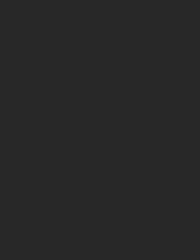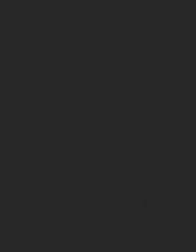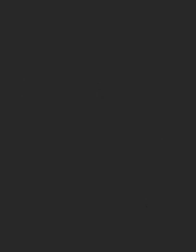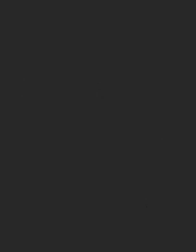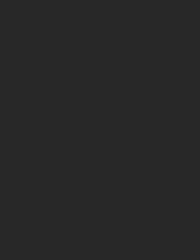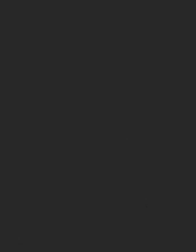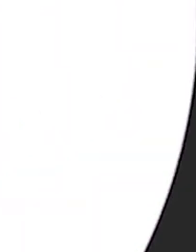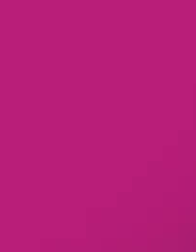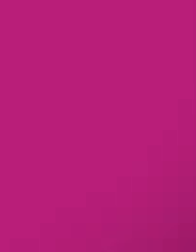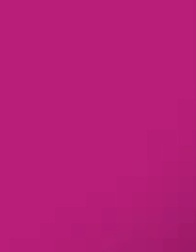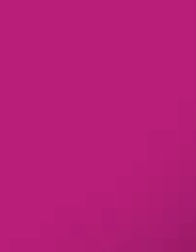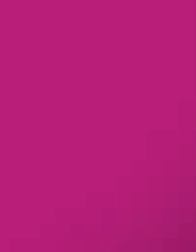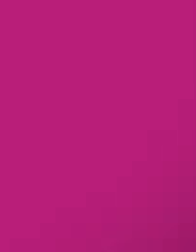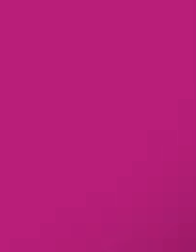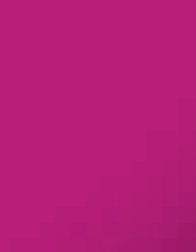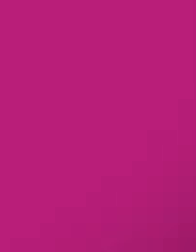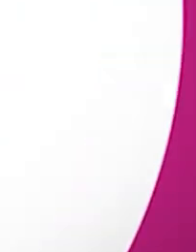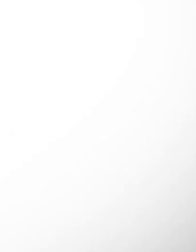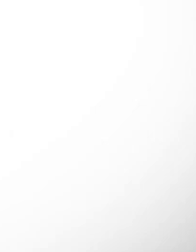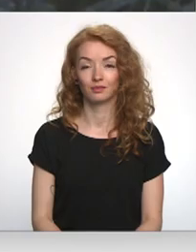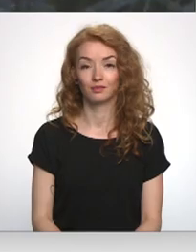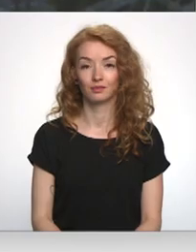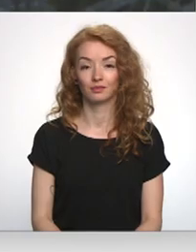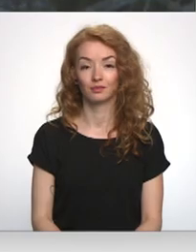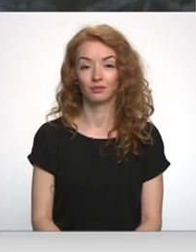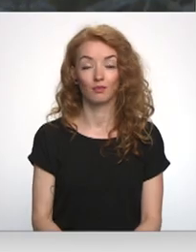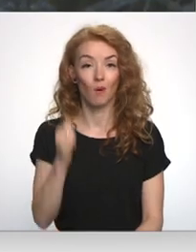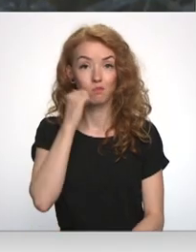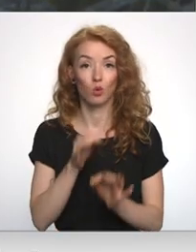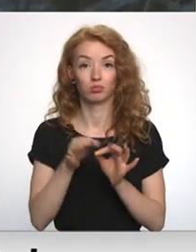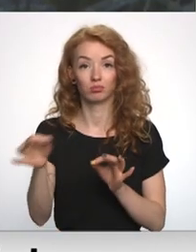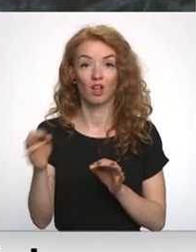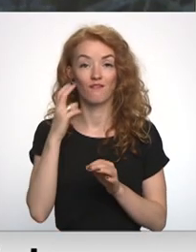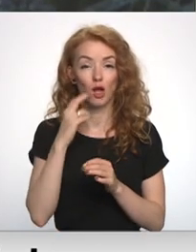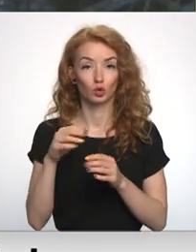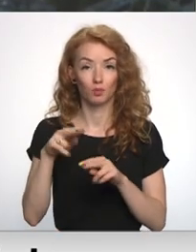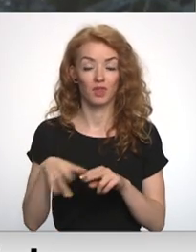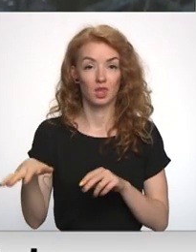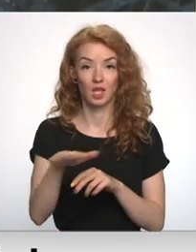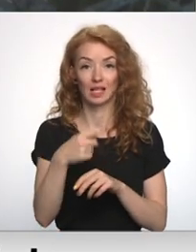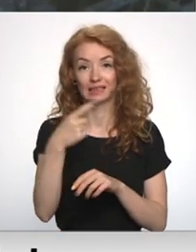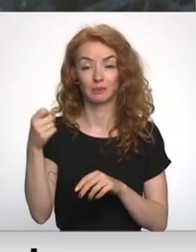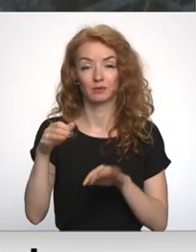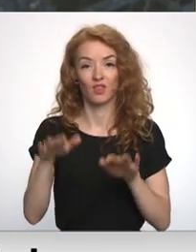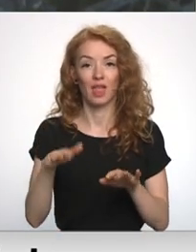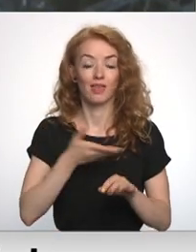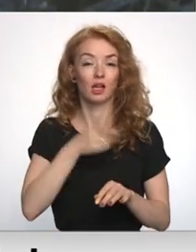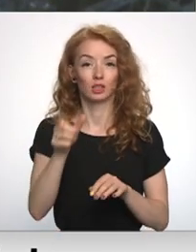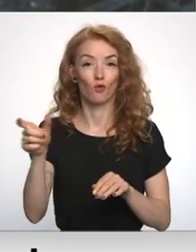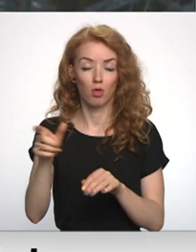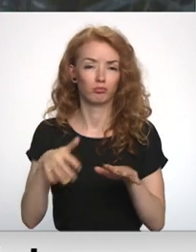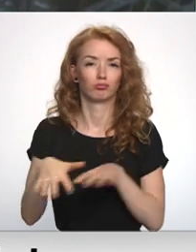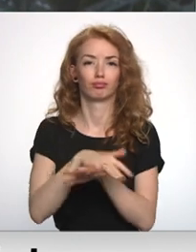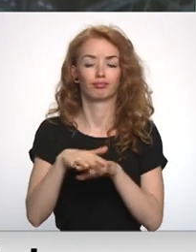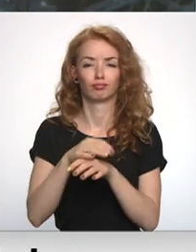Re, viss ēters ir te! Bauskas novada vecumniekos ap 100 pagasta iedzīvotāju pulcējās